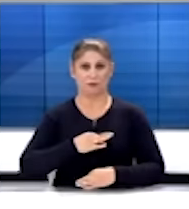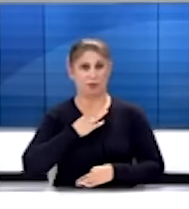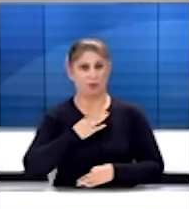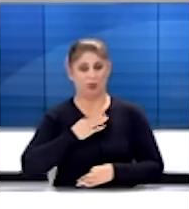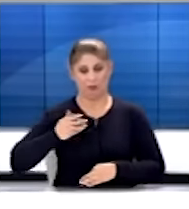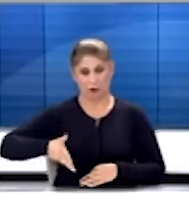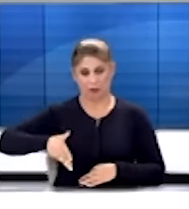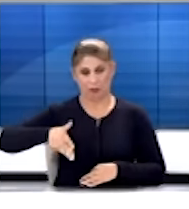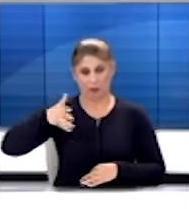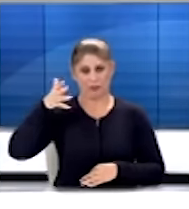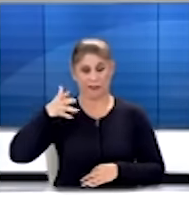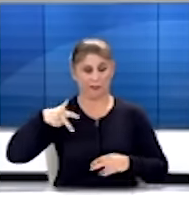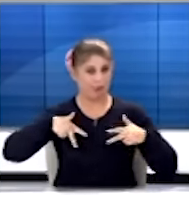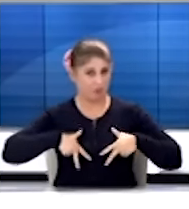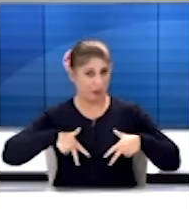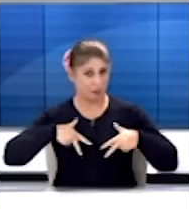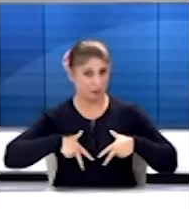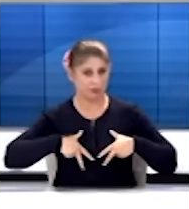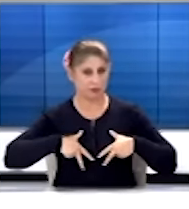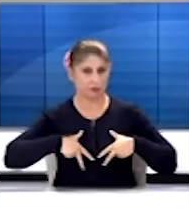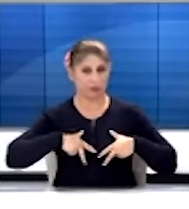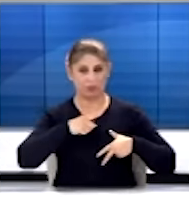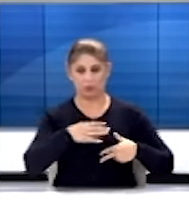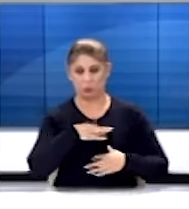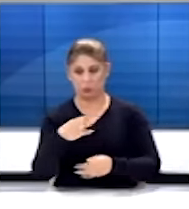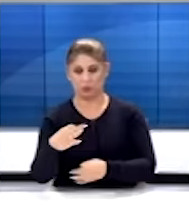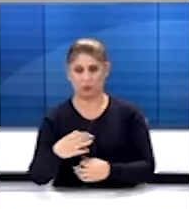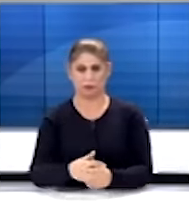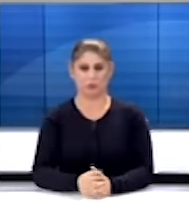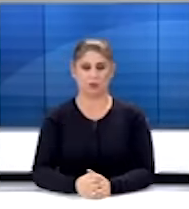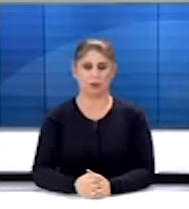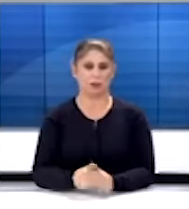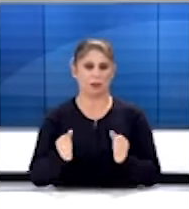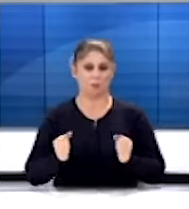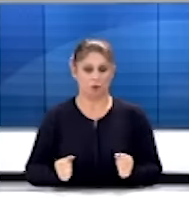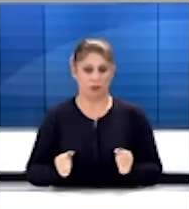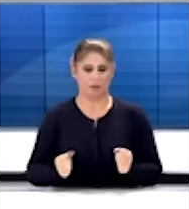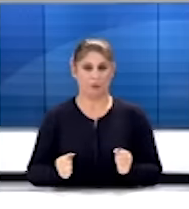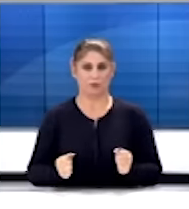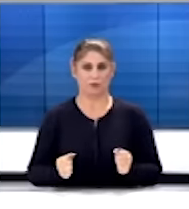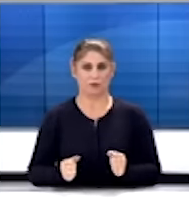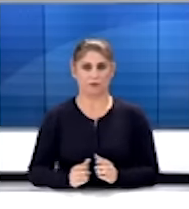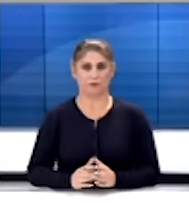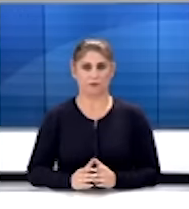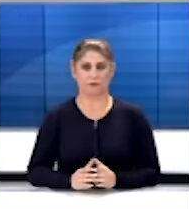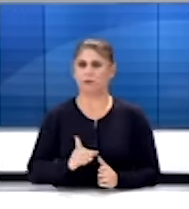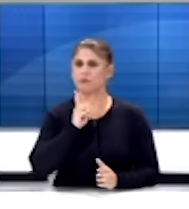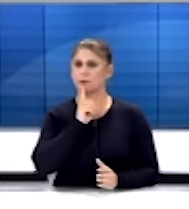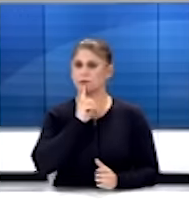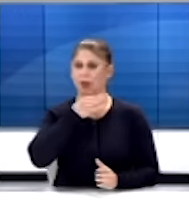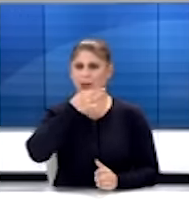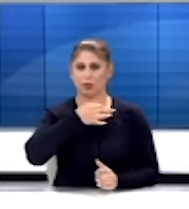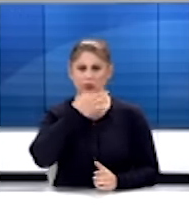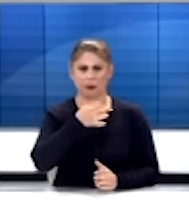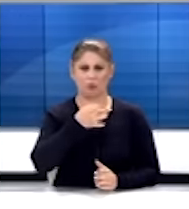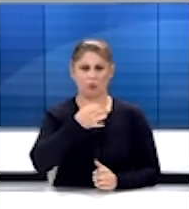Μητσοτάκη, η κυβέρνησή σας δηλαδή, εσείς που τον εκπροσωπείτε τώρα που κάθεστε στα έδρανά του, όπως ήταν η αναφορά του